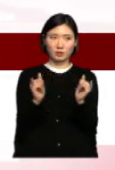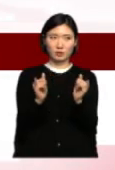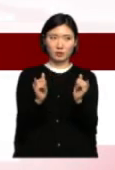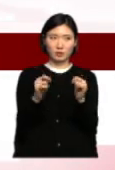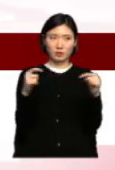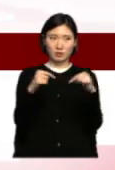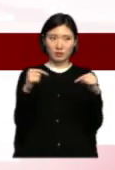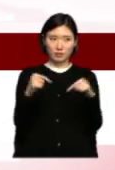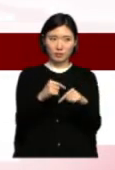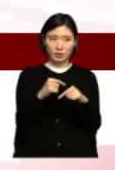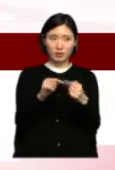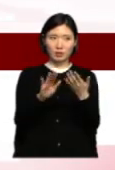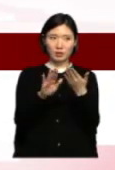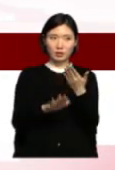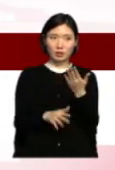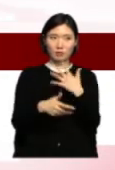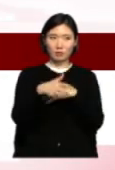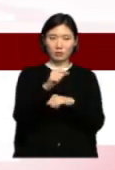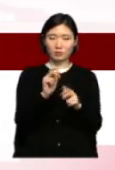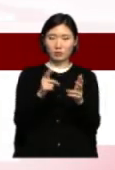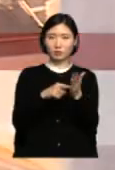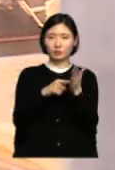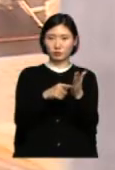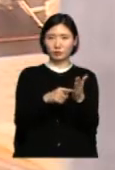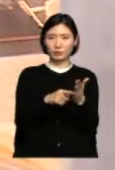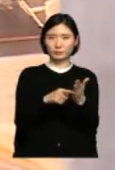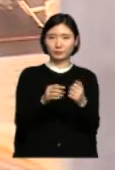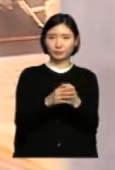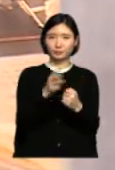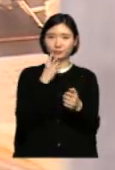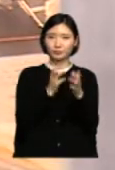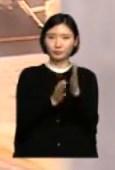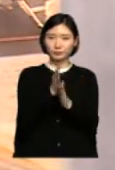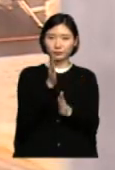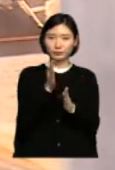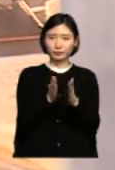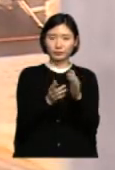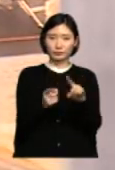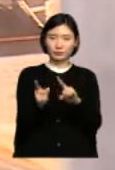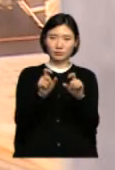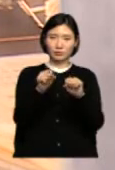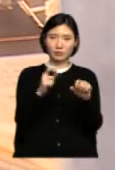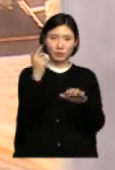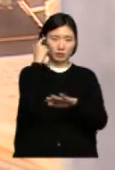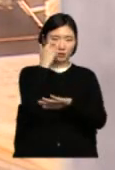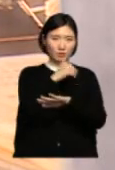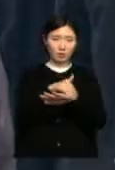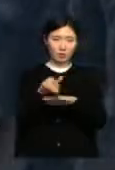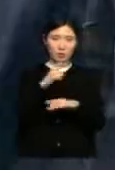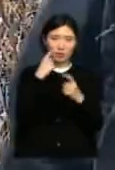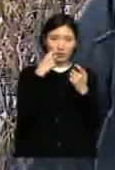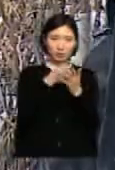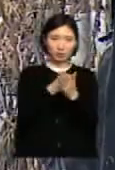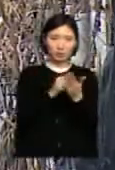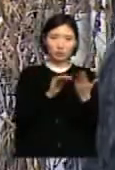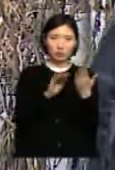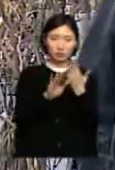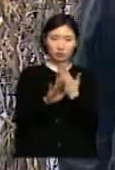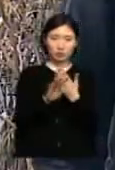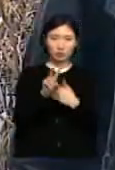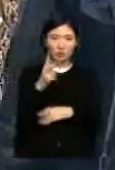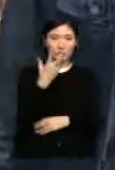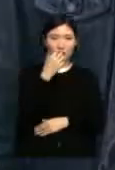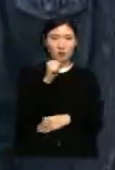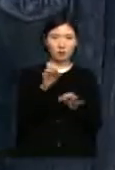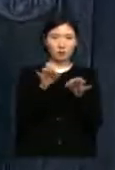주민들과 협의하에 본격적으로 사업 추진이 서울시는 도시재생 활성화 계획이 확정 고시되면 총 예산 200억